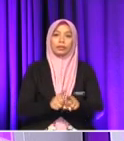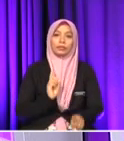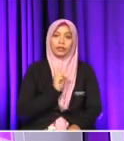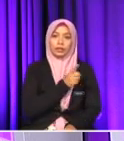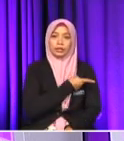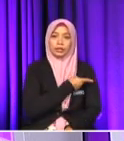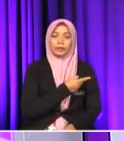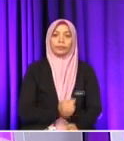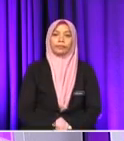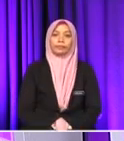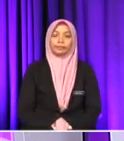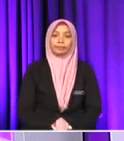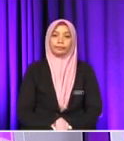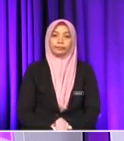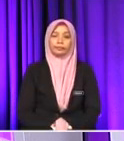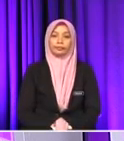kami